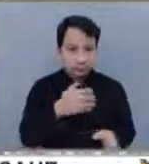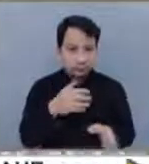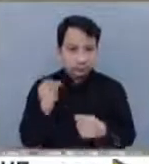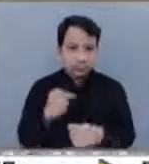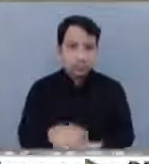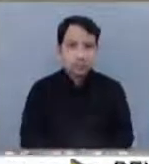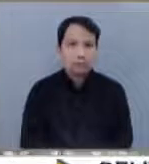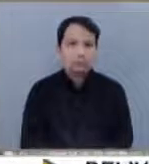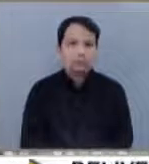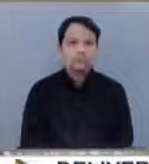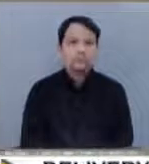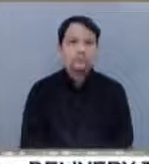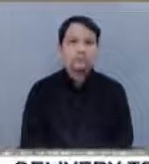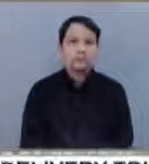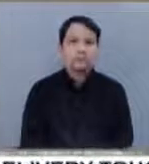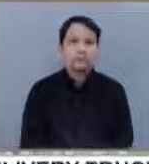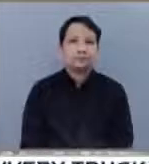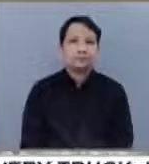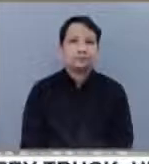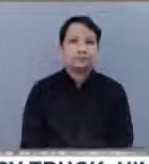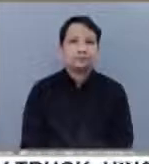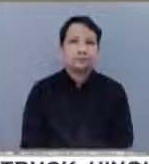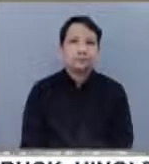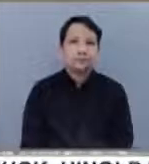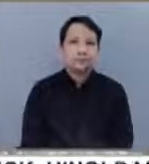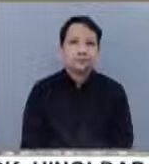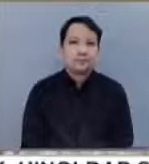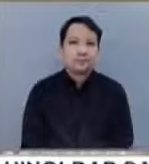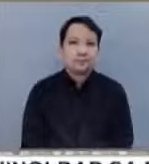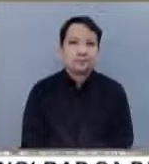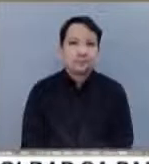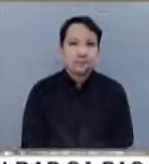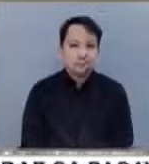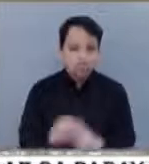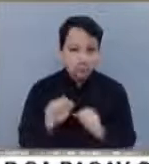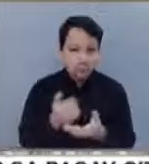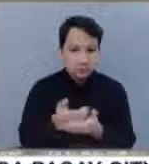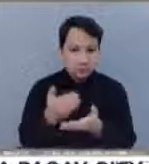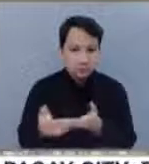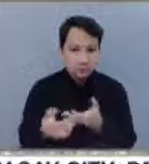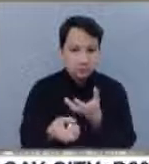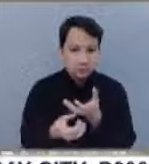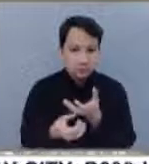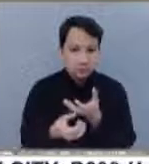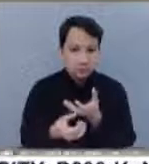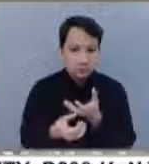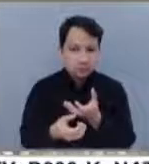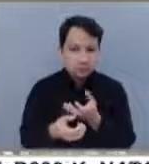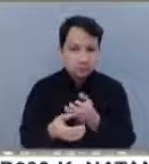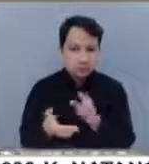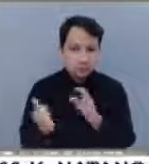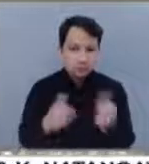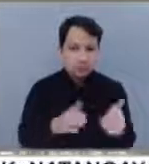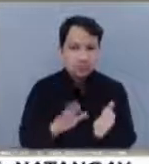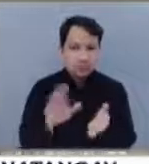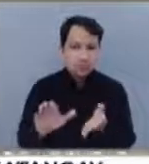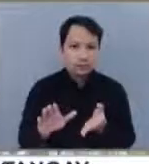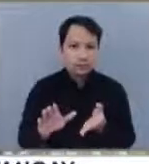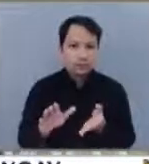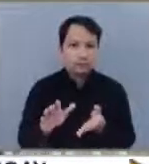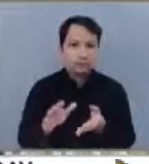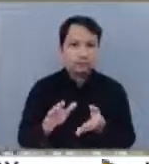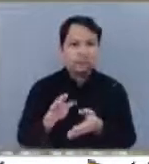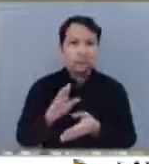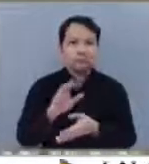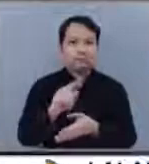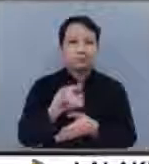sa labas ng kalye. Pwede ko kayong bumili at iluto ulit sa bahay o initin para mamatay po yung mga parasite o bakterya para hindi